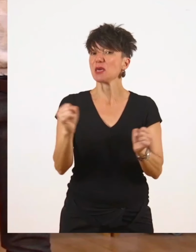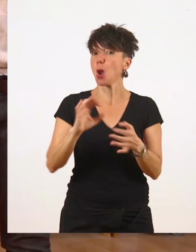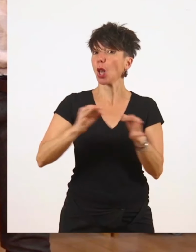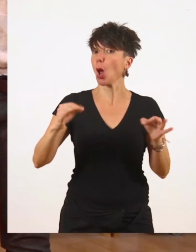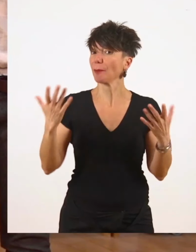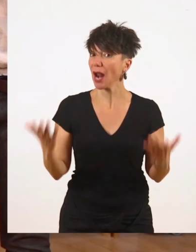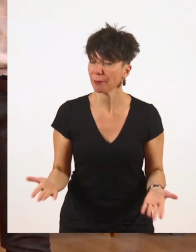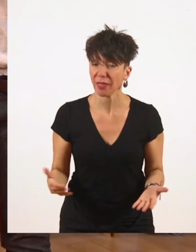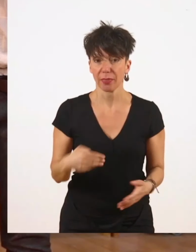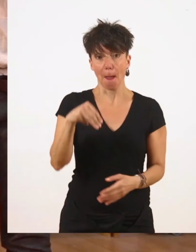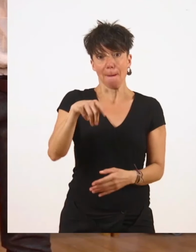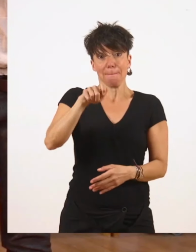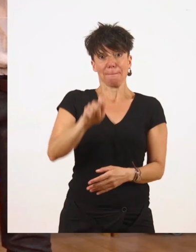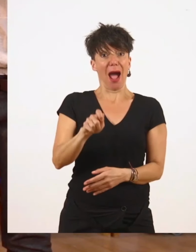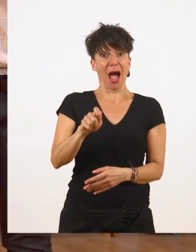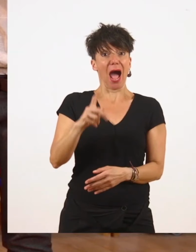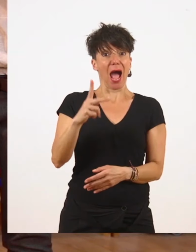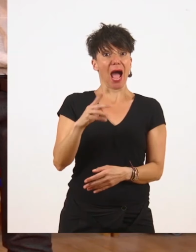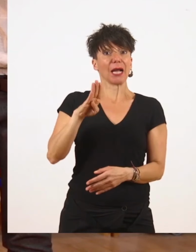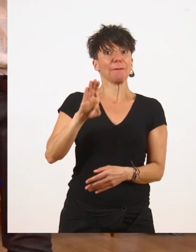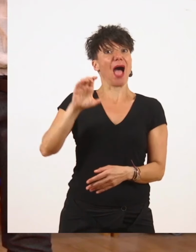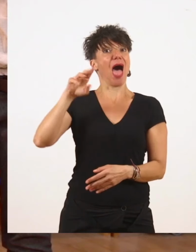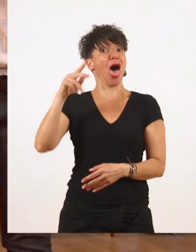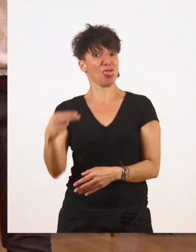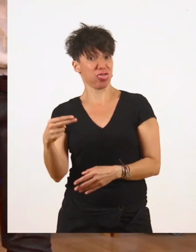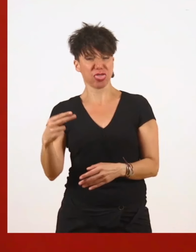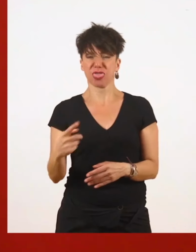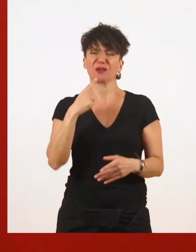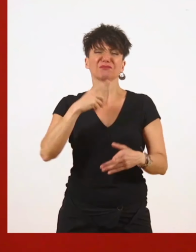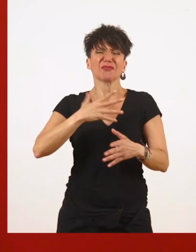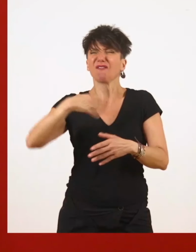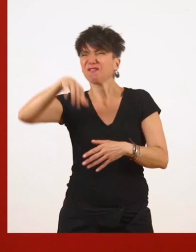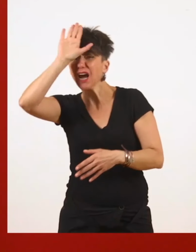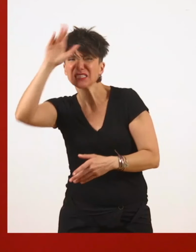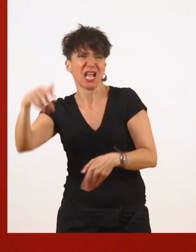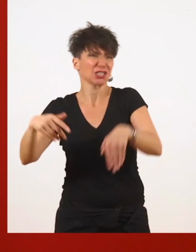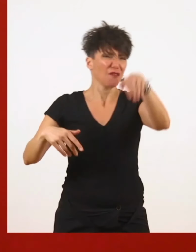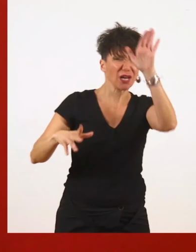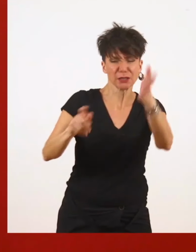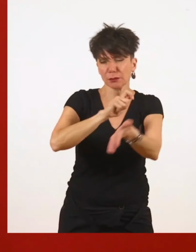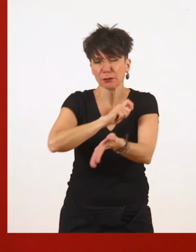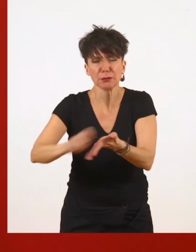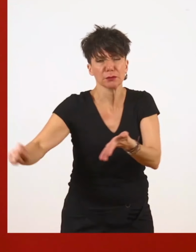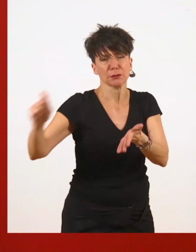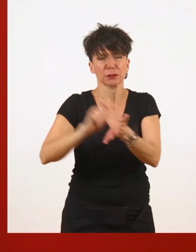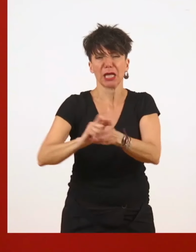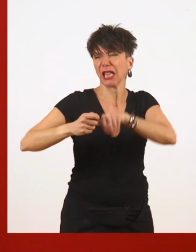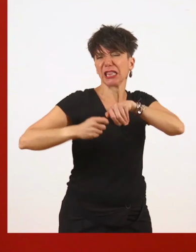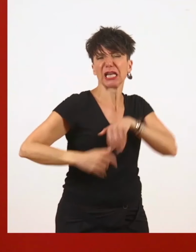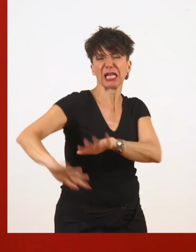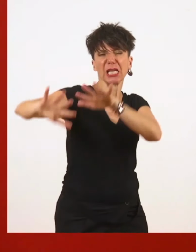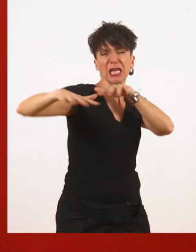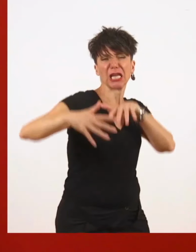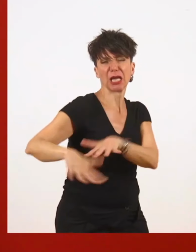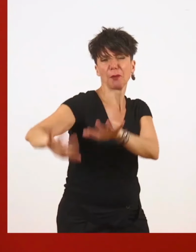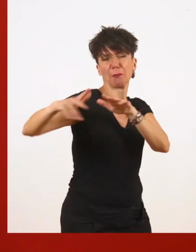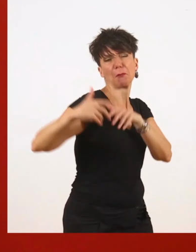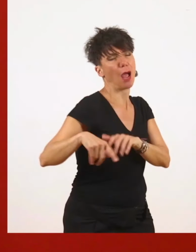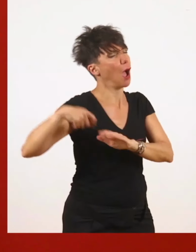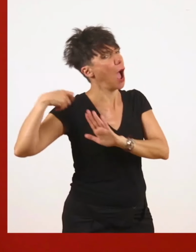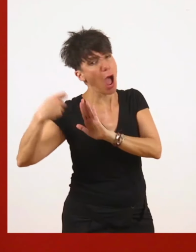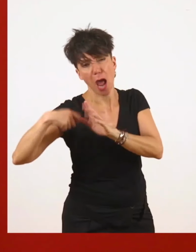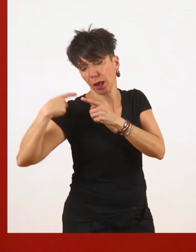Τον Μακβέθκα, αν είναι δυνατόν. Ριχάρδους, Ερίκους και δεν συμμαζεύεται. Την Τρικημία και πολλά πολλά άλλα. Δεν πρέπει